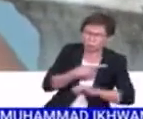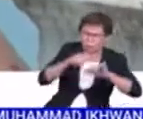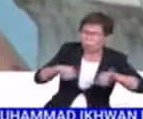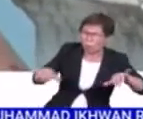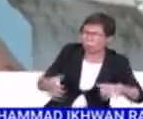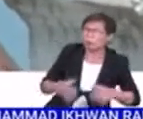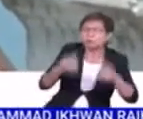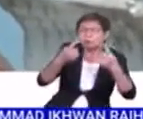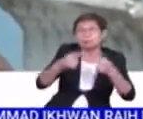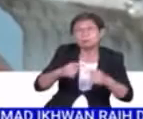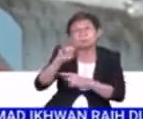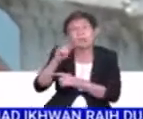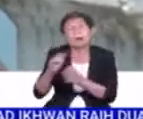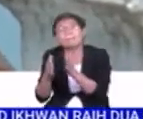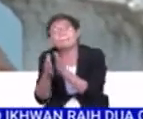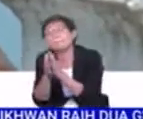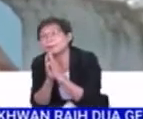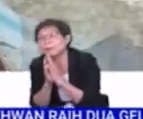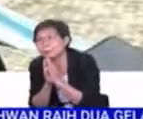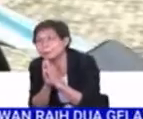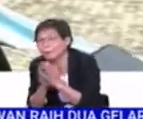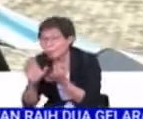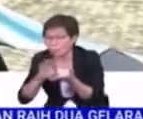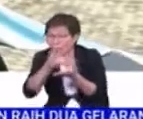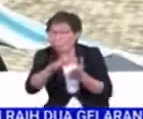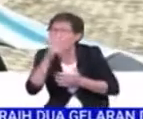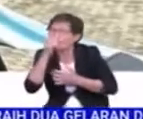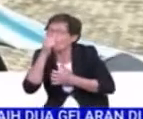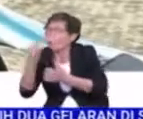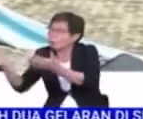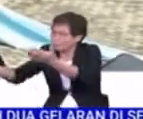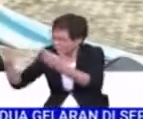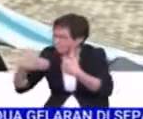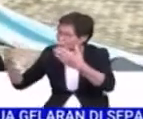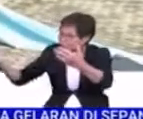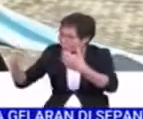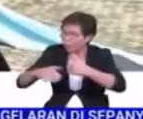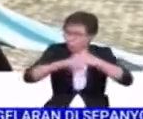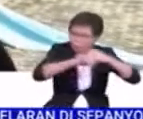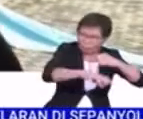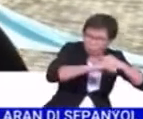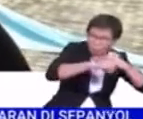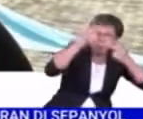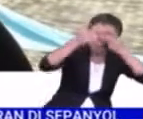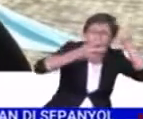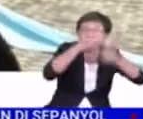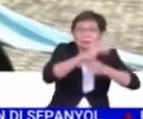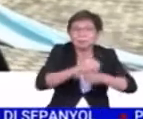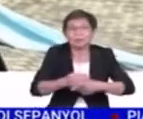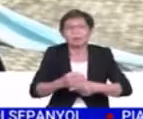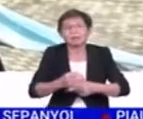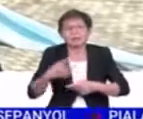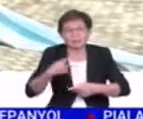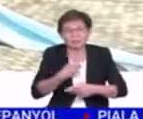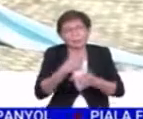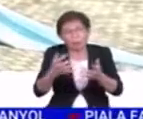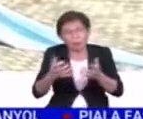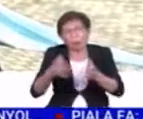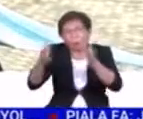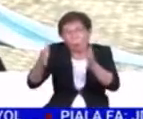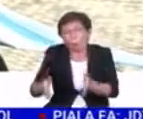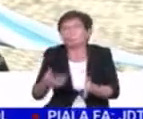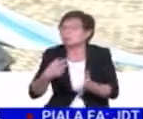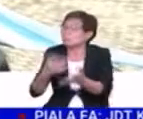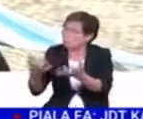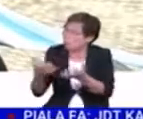satu cuma saya enggak minta para pelabur maling yang berminat datang Nah mendekati bagian promosi pelanjungan daunnya terkena seakan kita nah orang yang